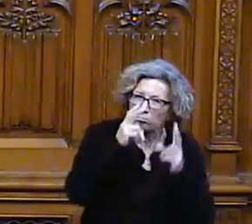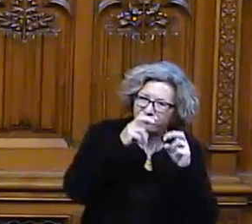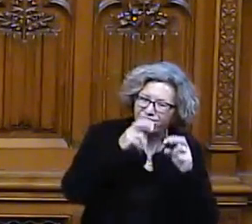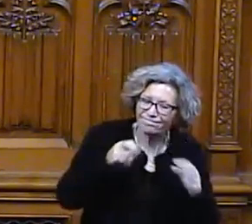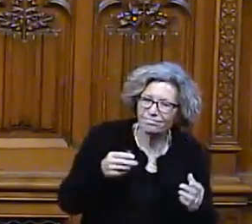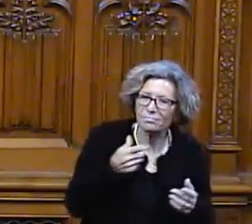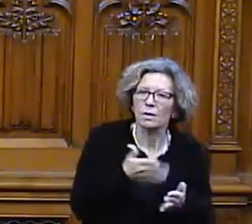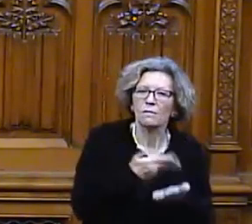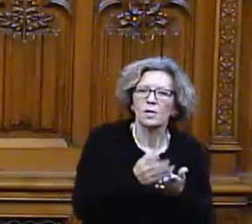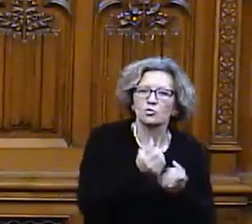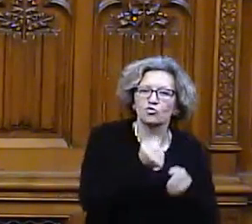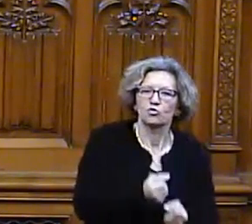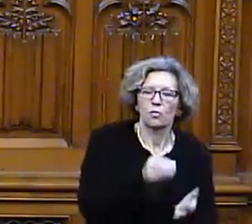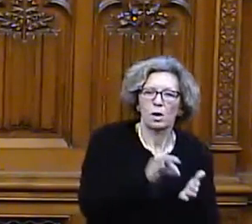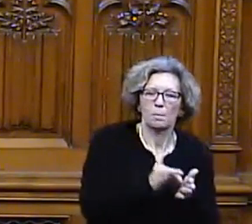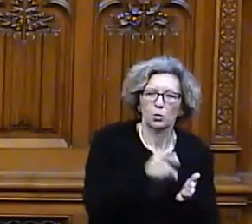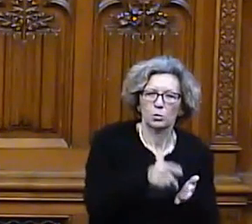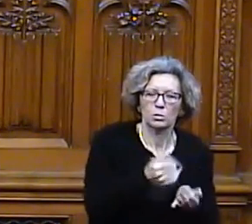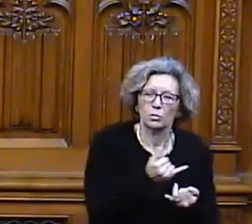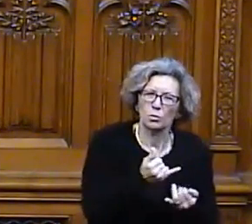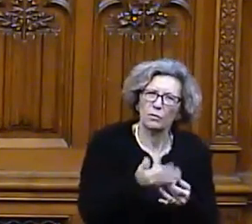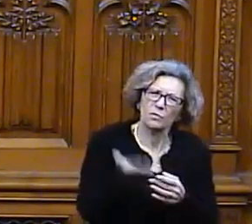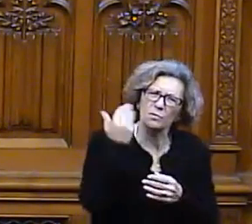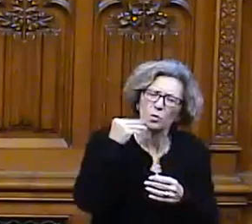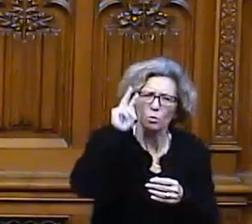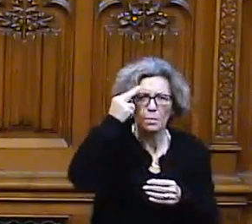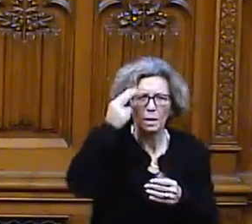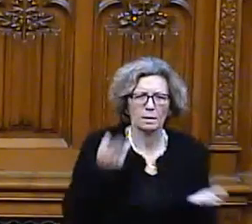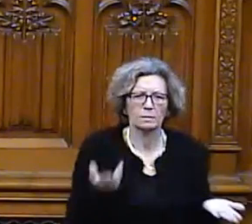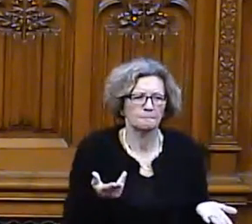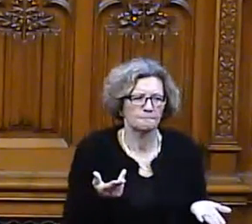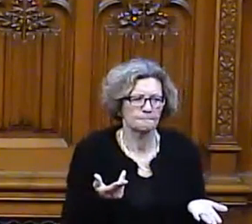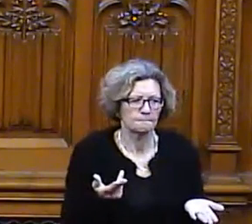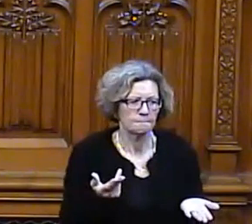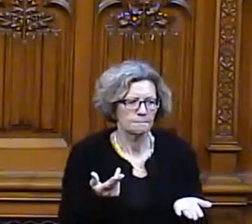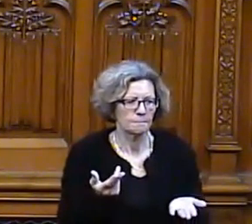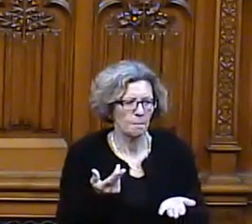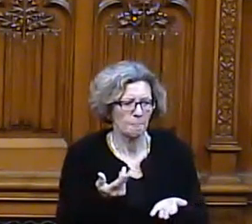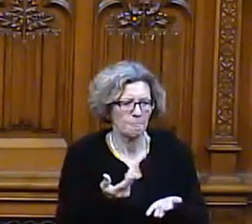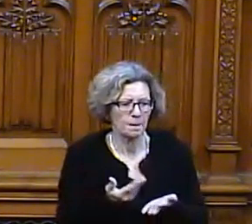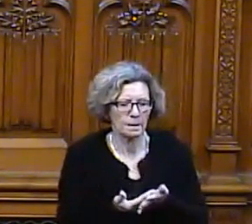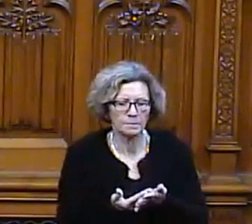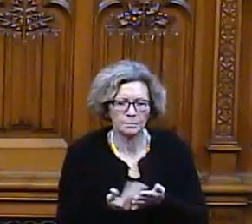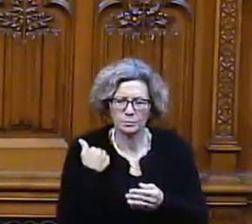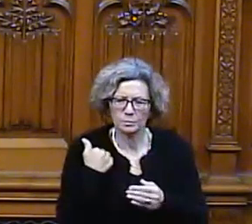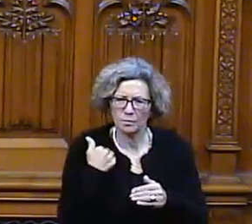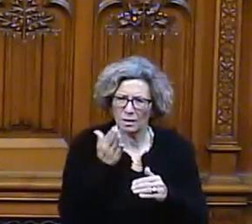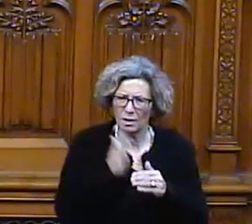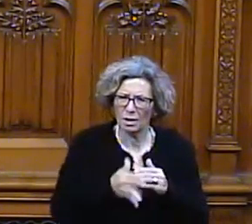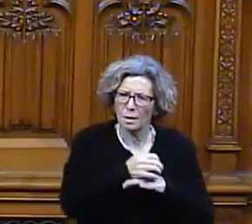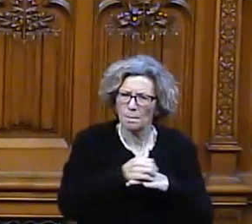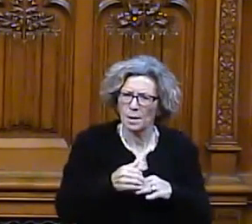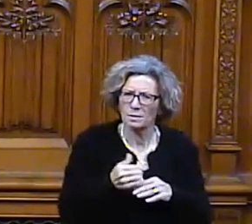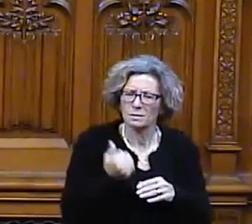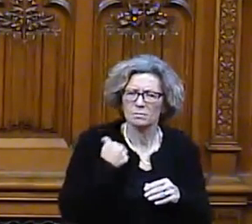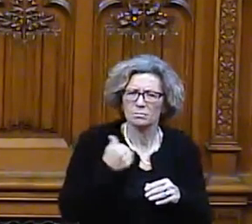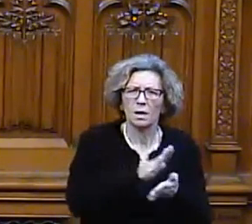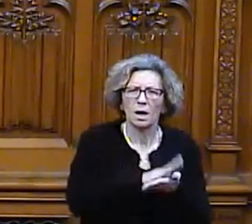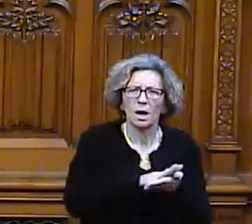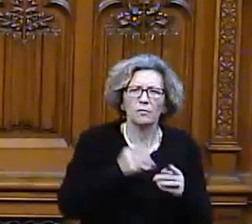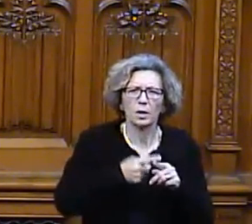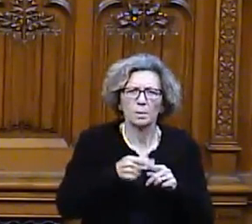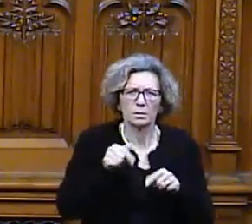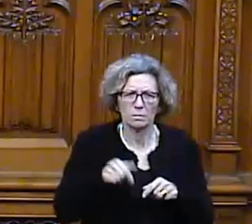wichtigen Schwerpunkte sind, auch ein bisschen Revue passieren. Es war Ende März, Anfang April hier in diesem